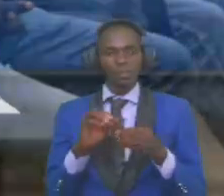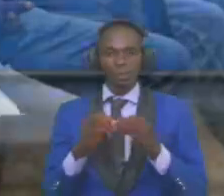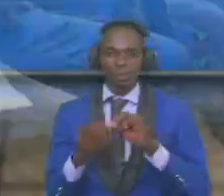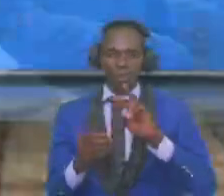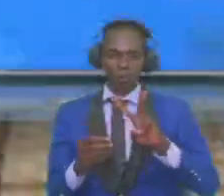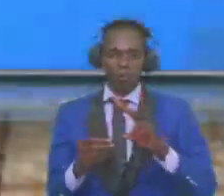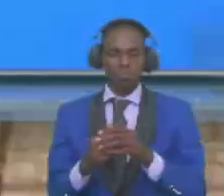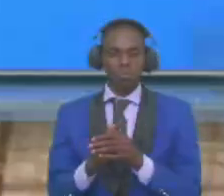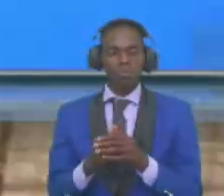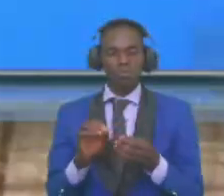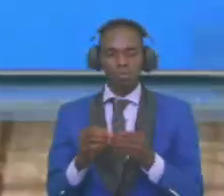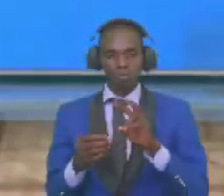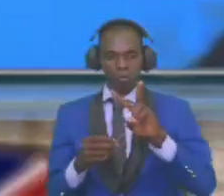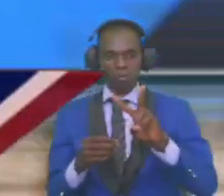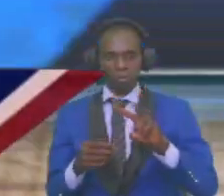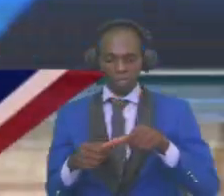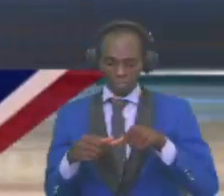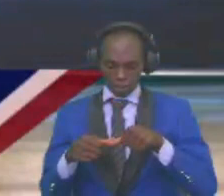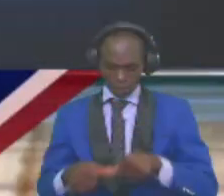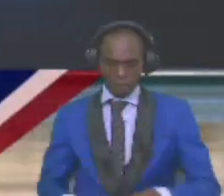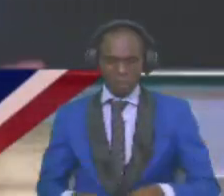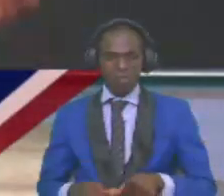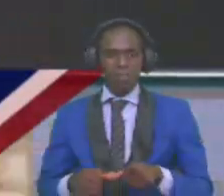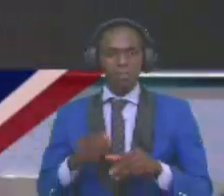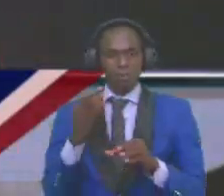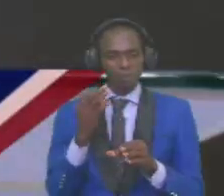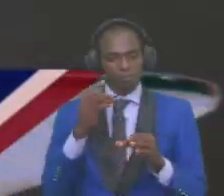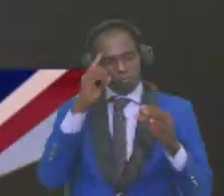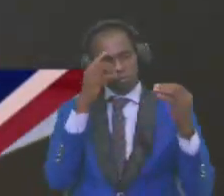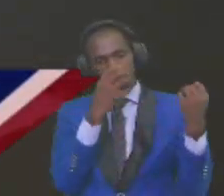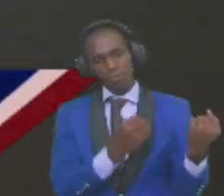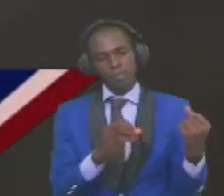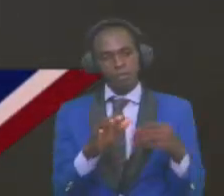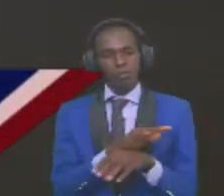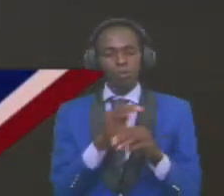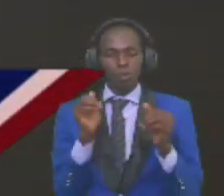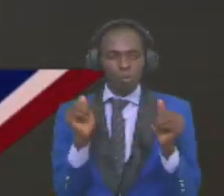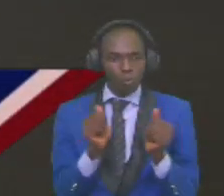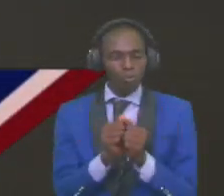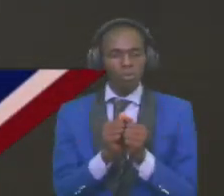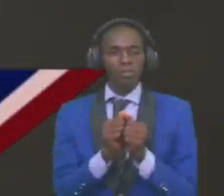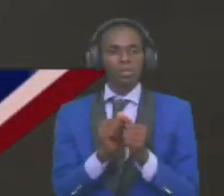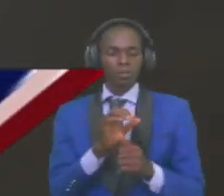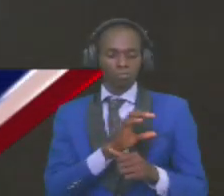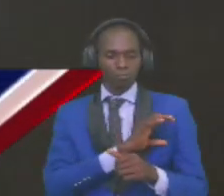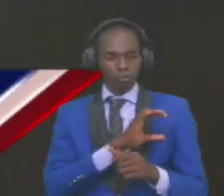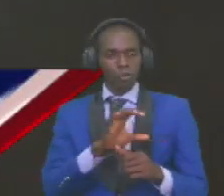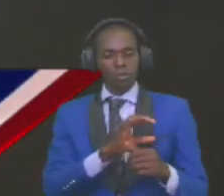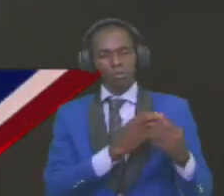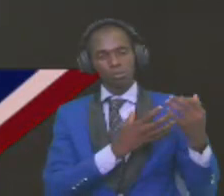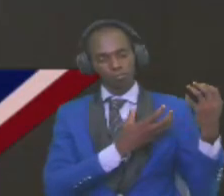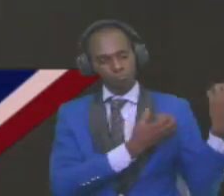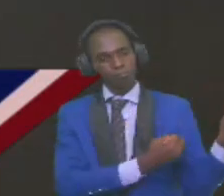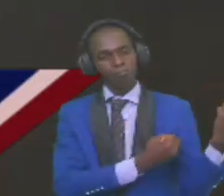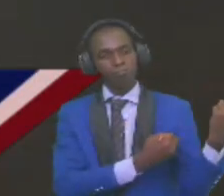deuxième à la deuxième partie 6 est demeuré fidèle avec courage de muret fidèles avec